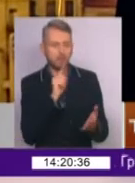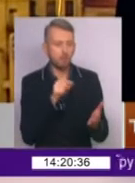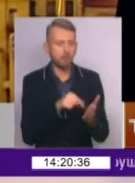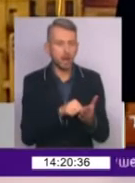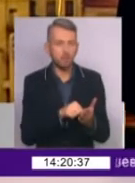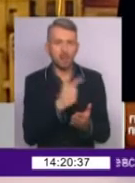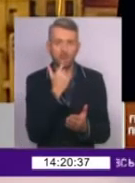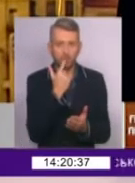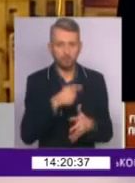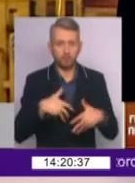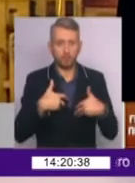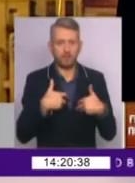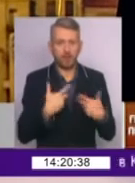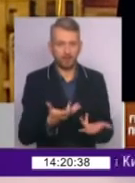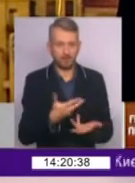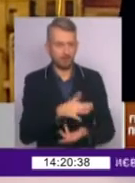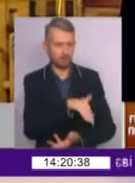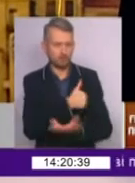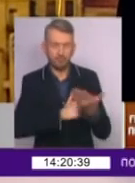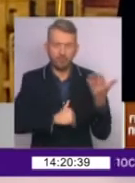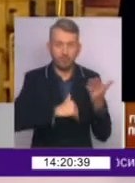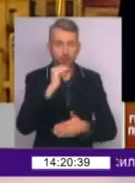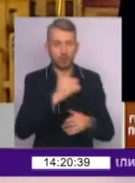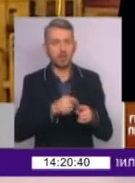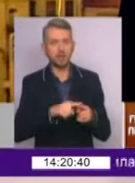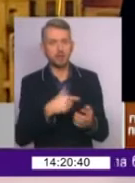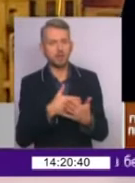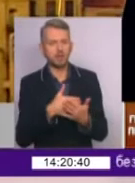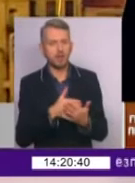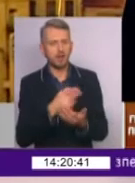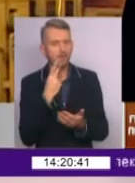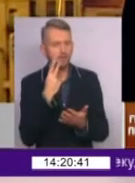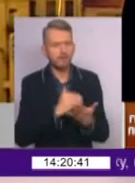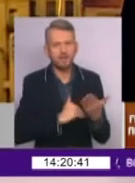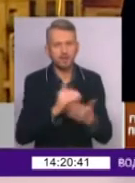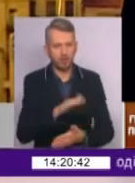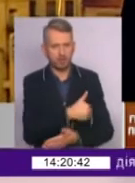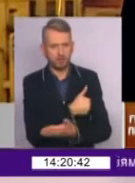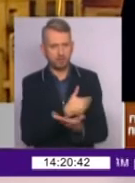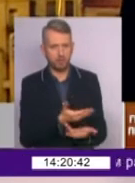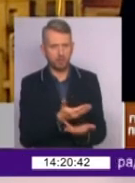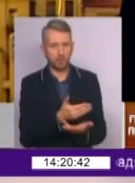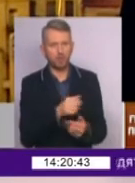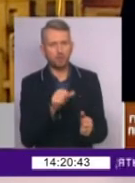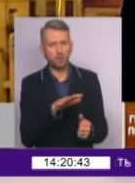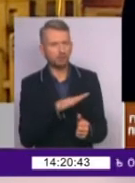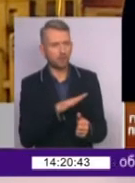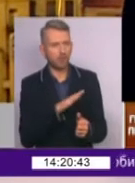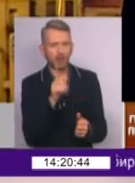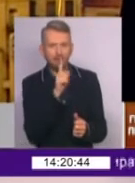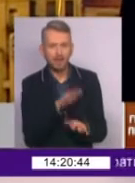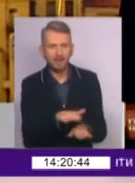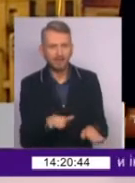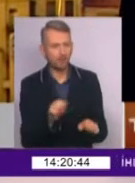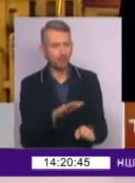лихоманкою. Імунна система намагається на неї відповісти. Це майже завжди висока лихоманка. Виключення можуть становити маленькі діти. Вони можуть не